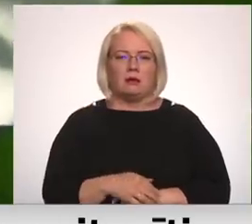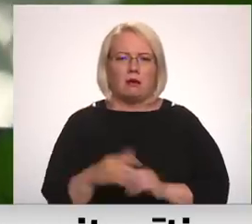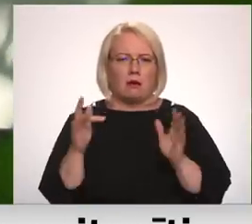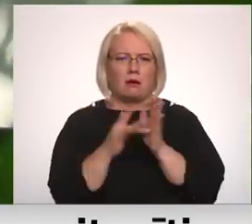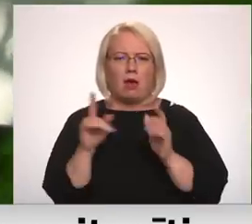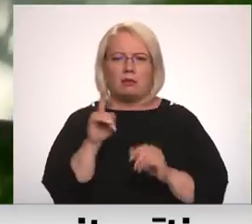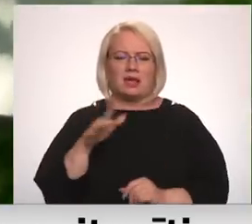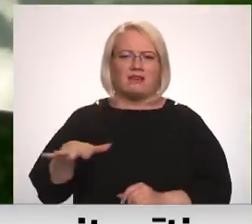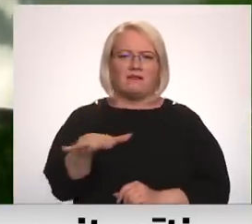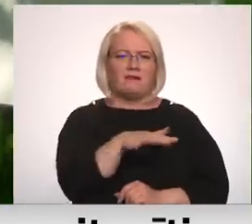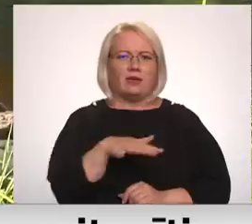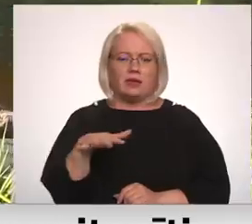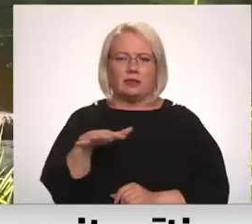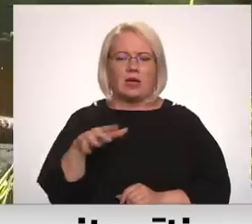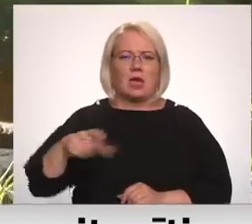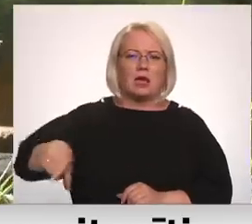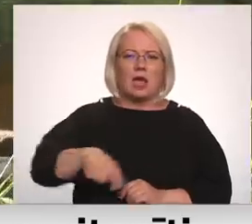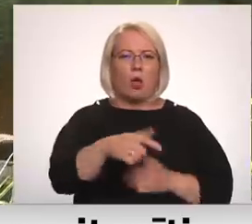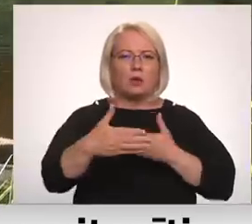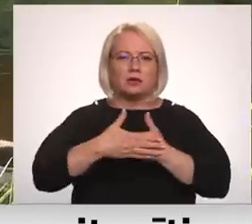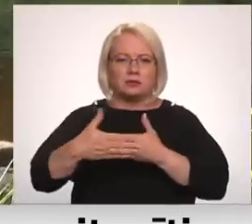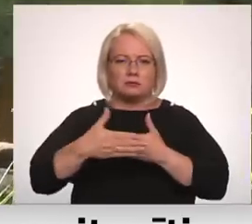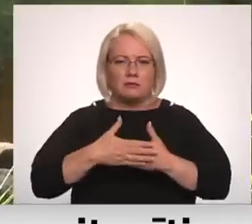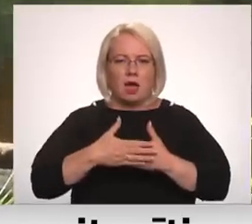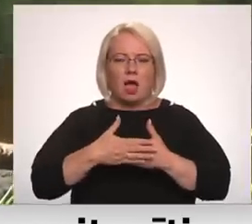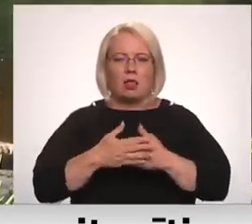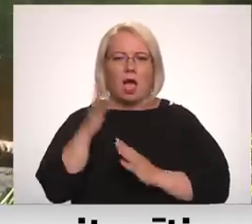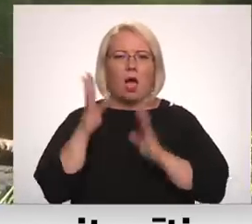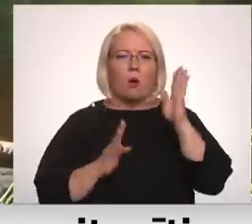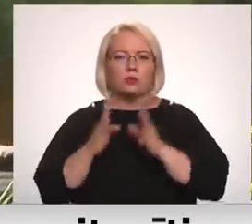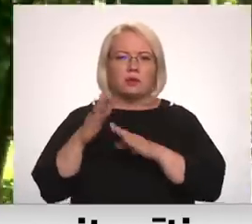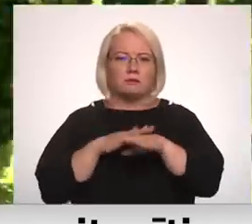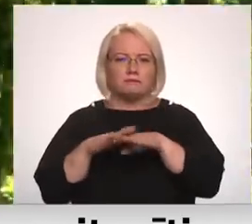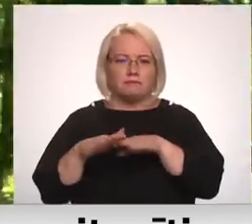vide? Gaujas mala ir aizaugusi,